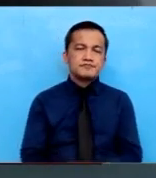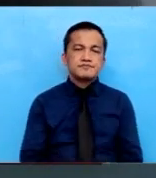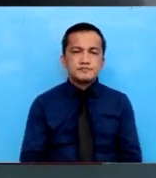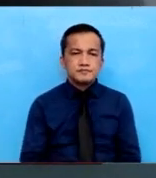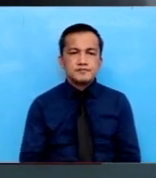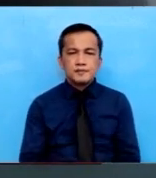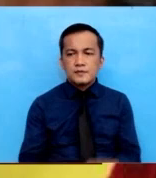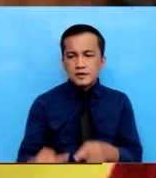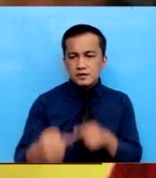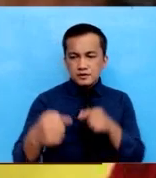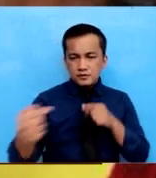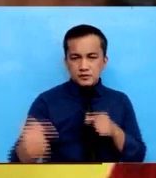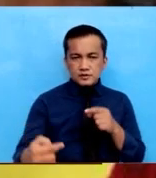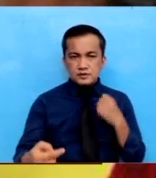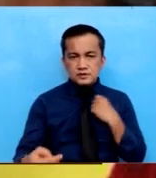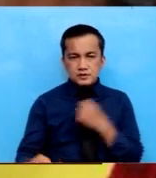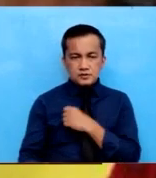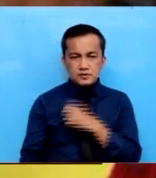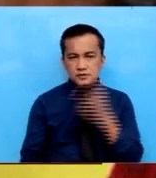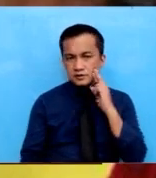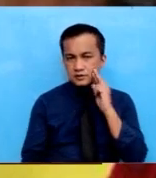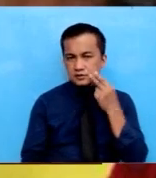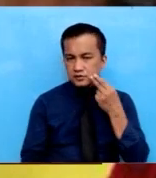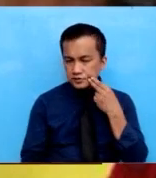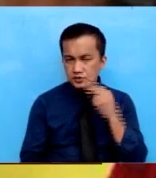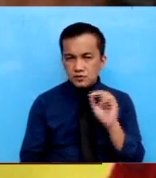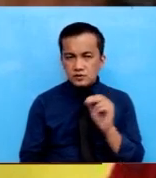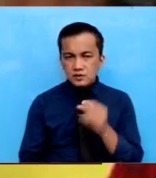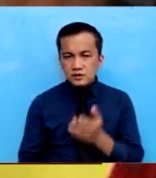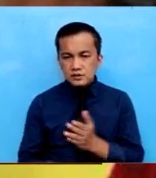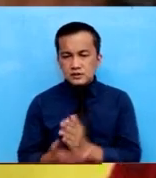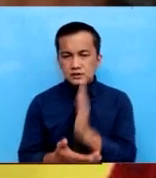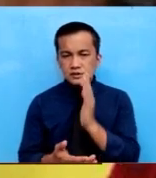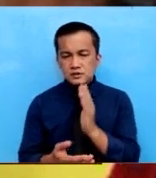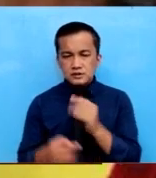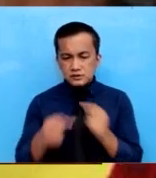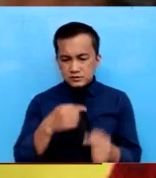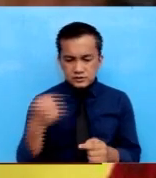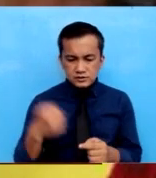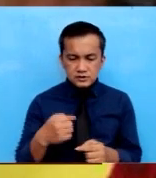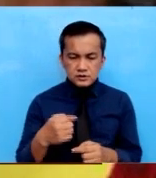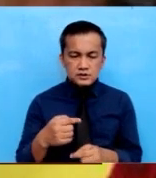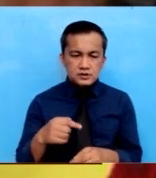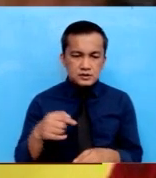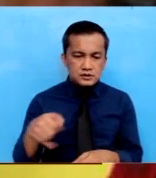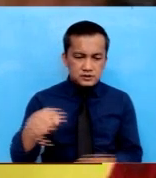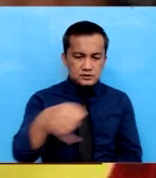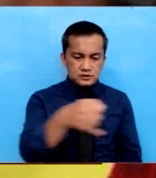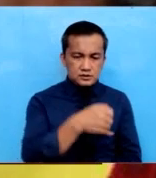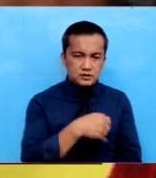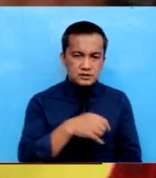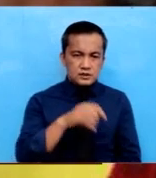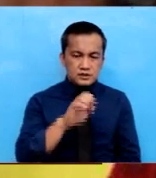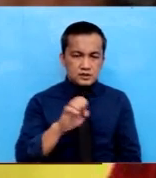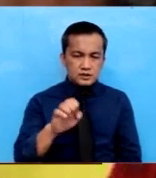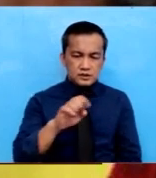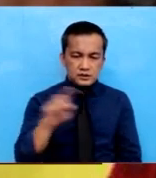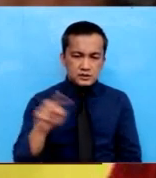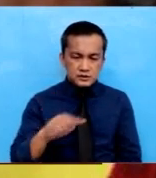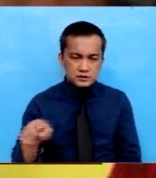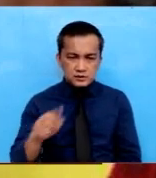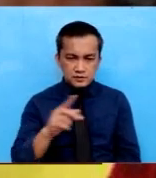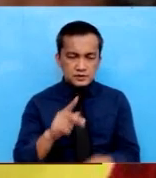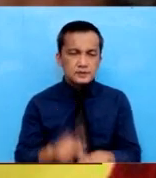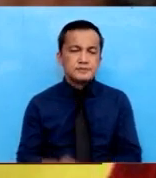Risa Hontiveros. Wala raw kasing karapatan ng China sa loob ng Exclusive Economic Zone ng Pilipinas. Nababahala rin